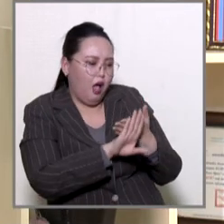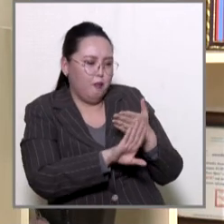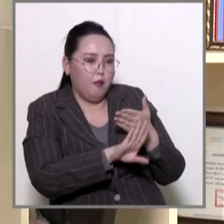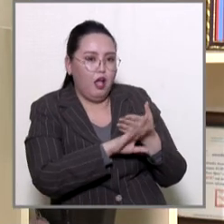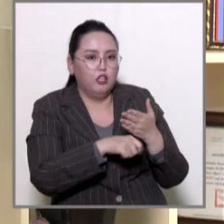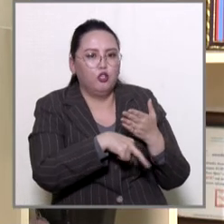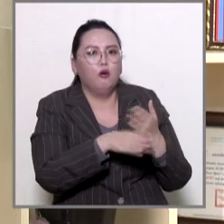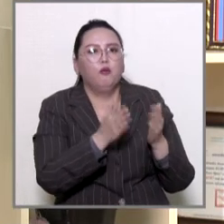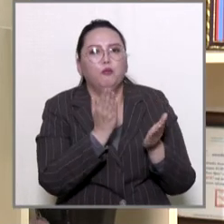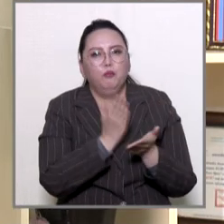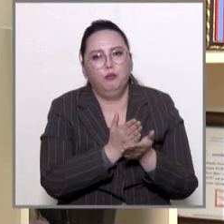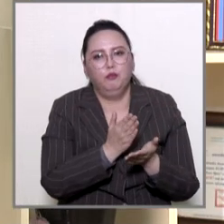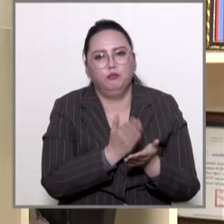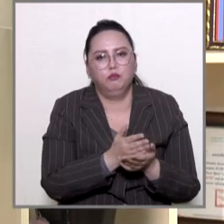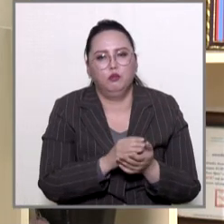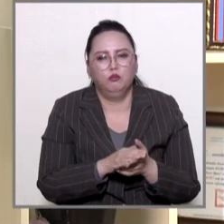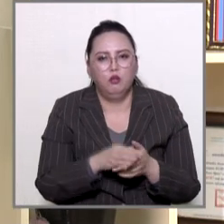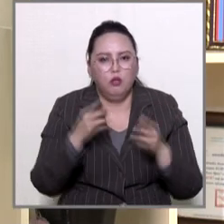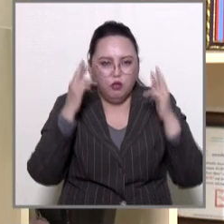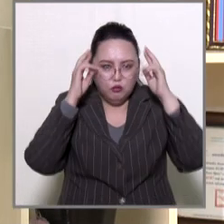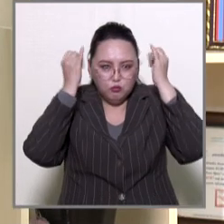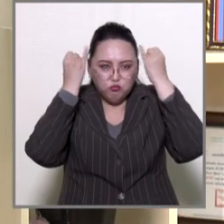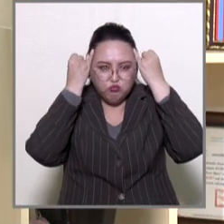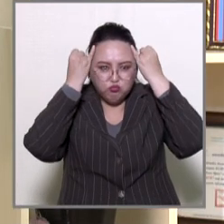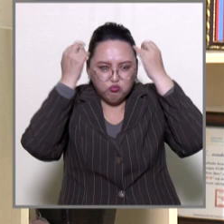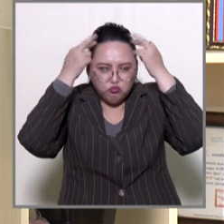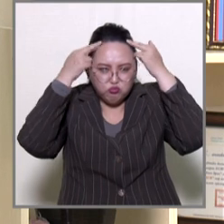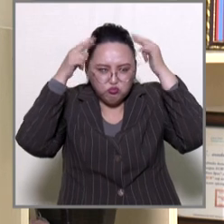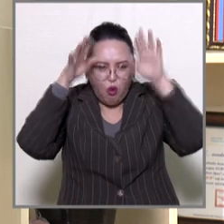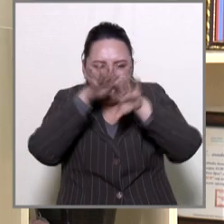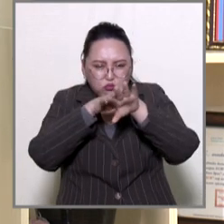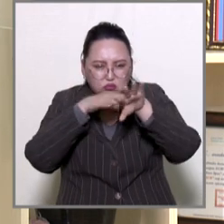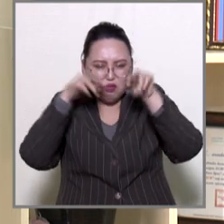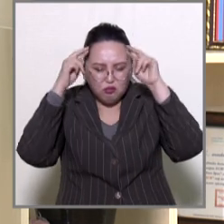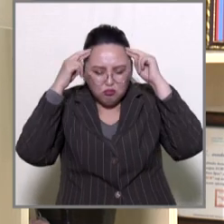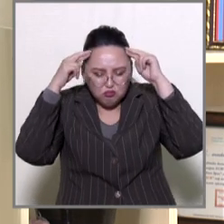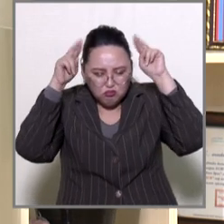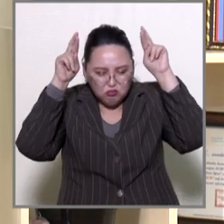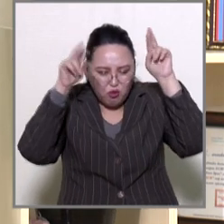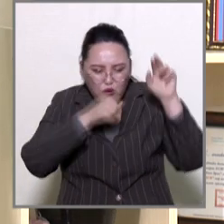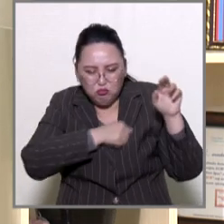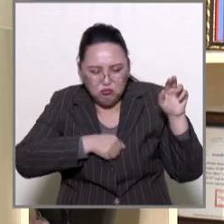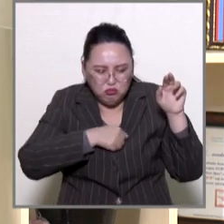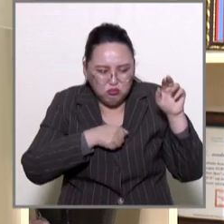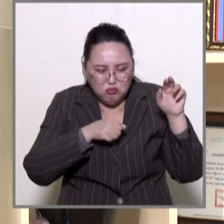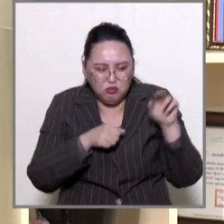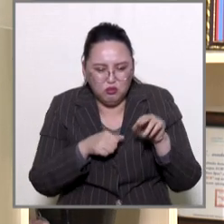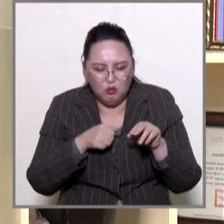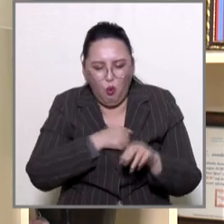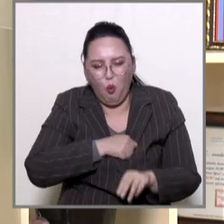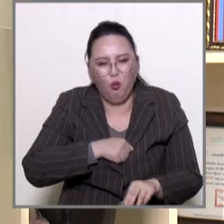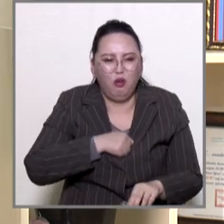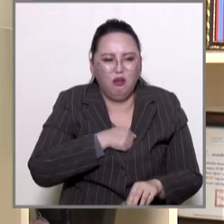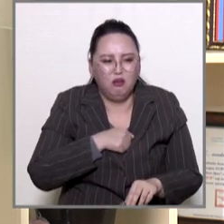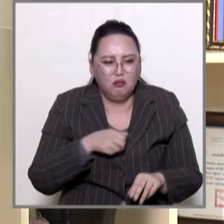ургаж байгаа эвэр урган ядаж буй цаг хугацаад бухимдан урлсан залууд их